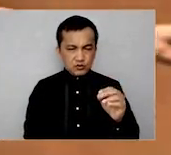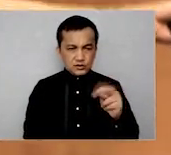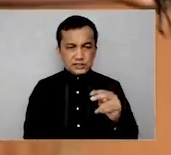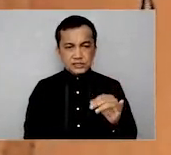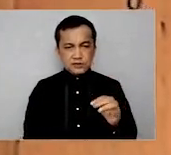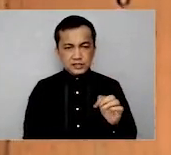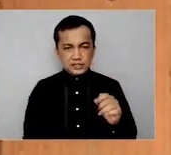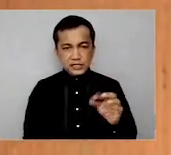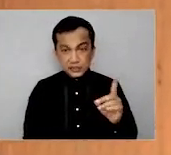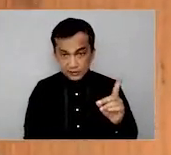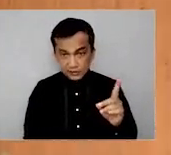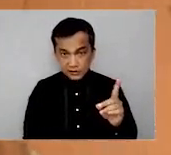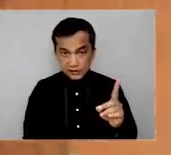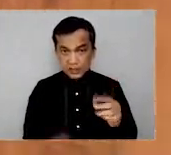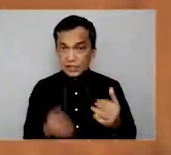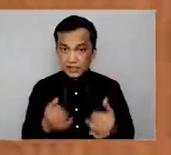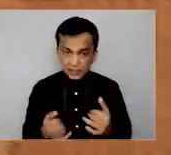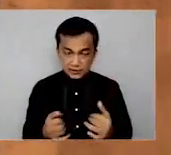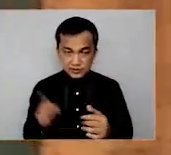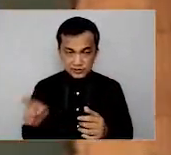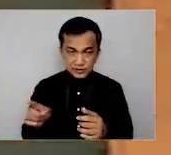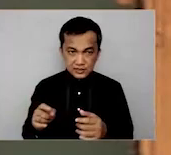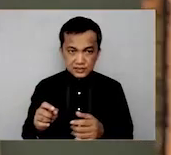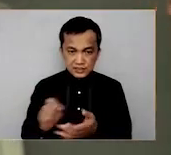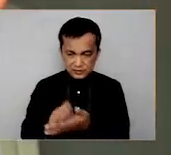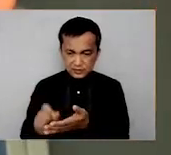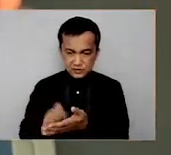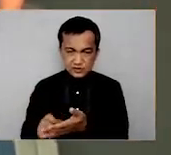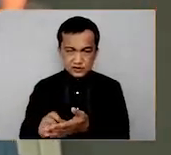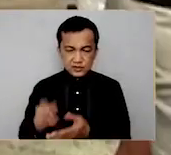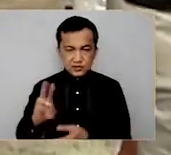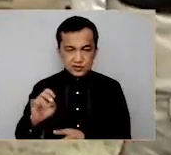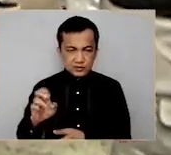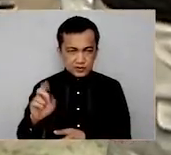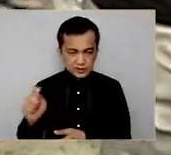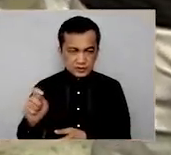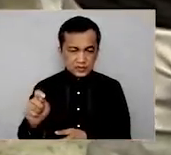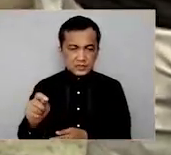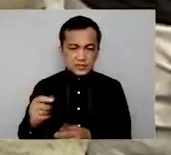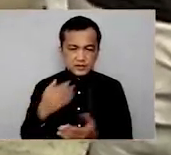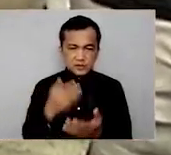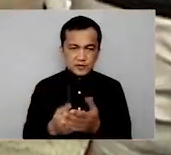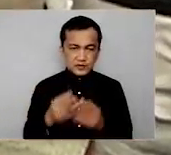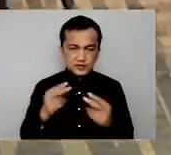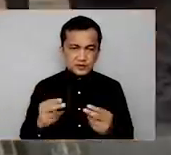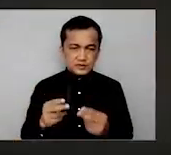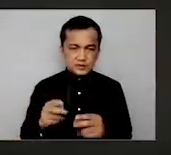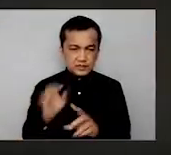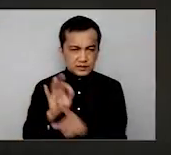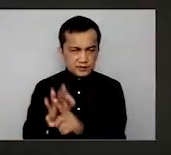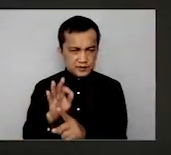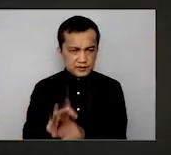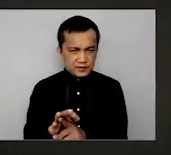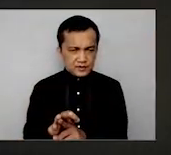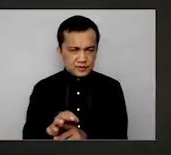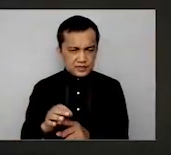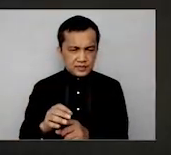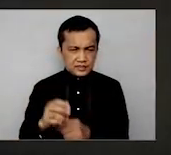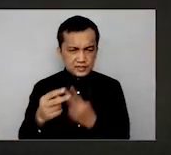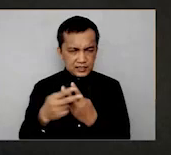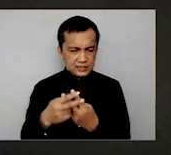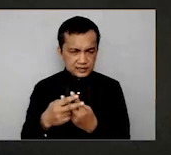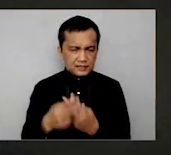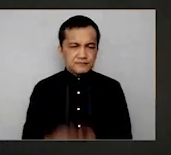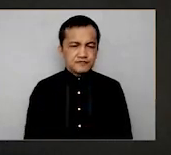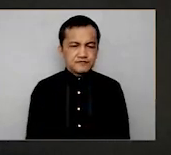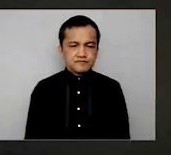At dahil ngayon, isa na ring scriptwriter si Wilbert. May good news siya sa mga fans ng hashtag. I'm